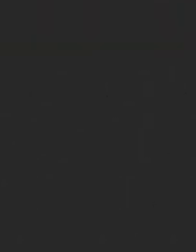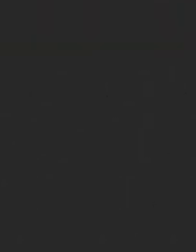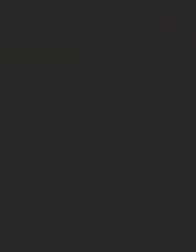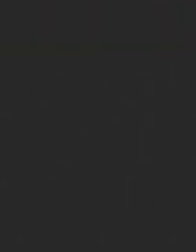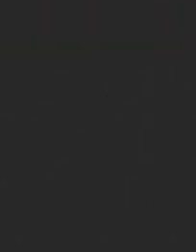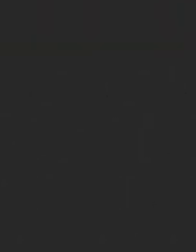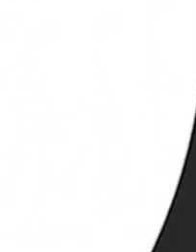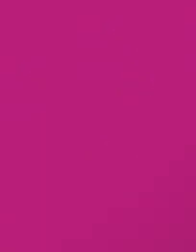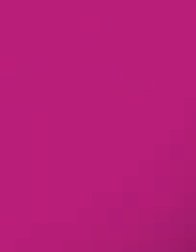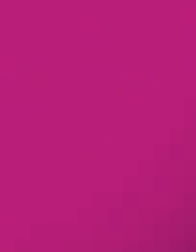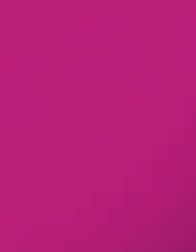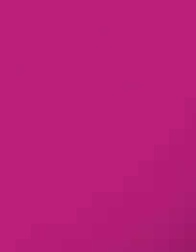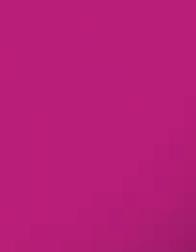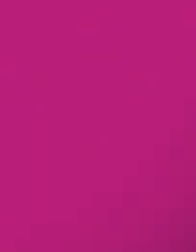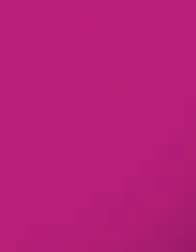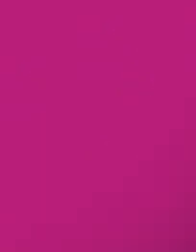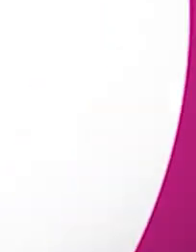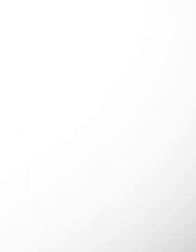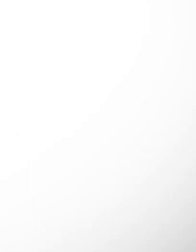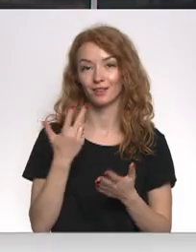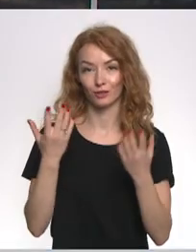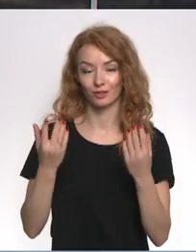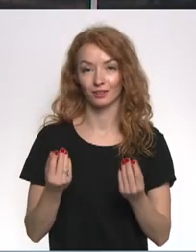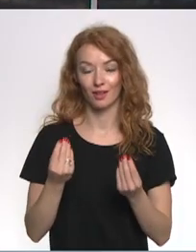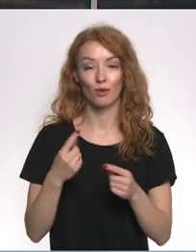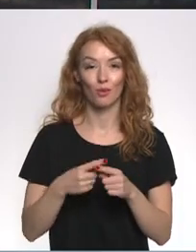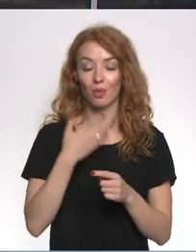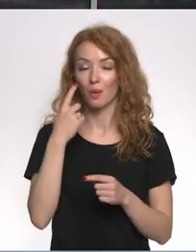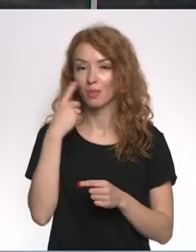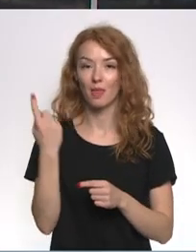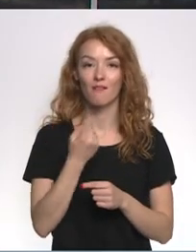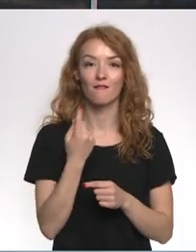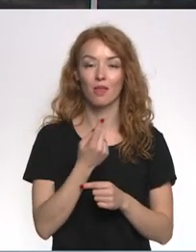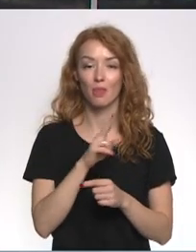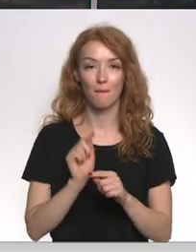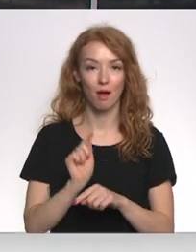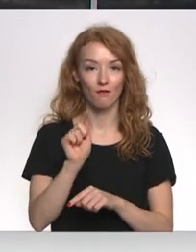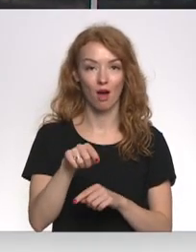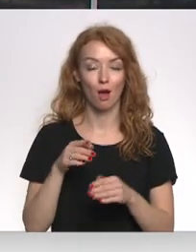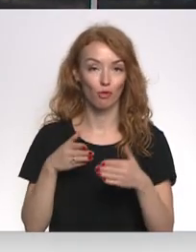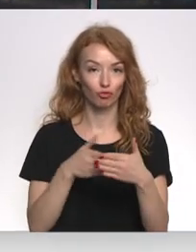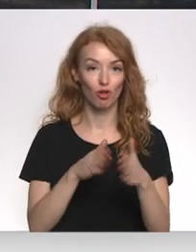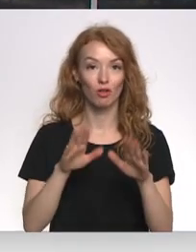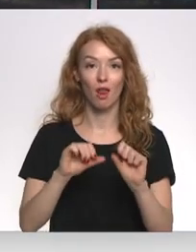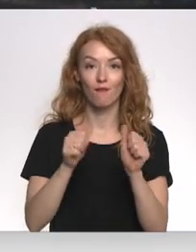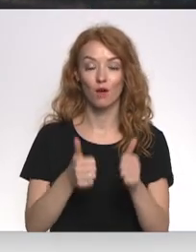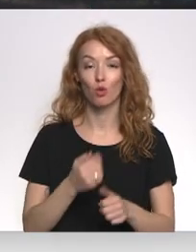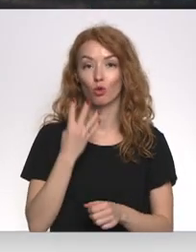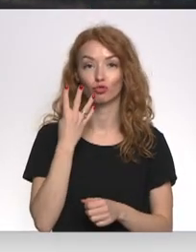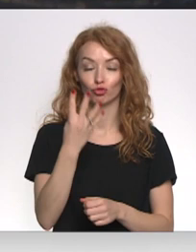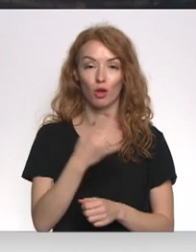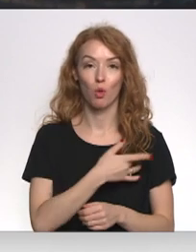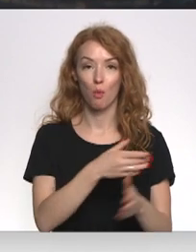Re, viss ēters ir te! Nav neviena nepārvarama šķēršļa, lai veidotu četru